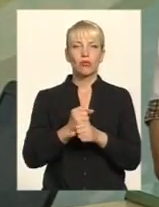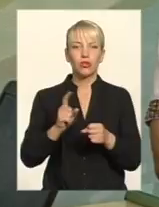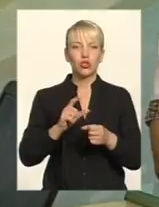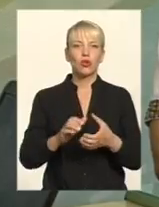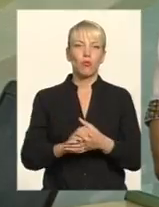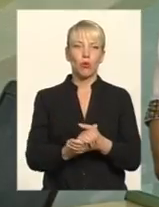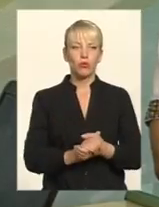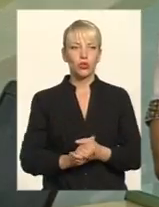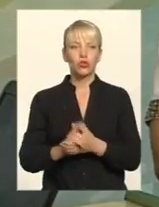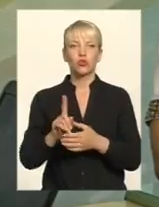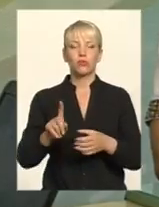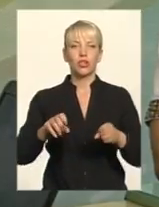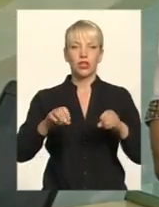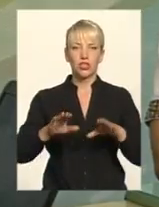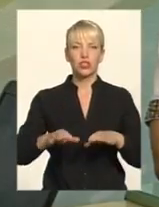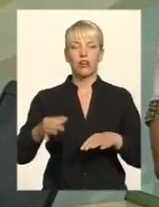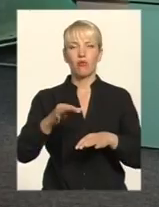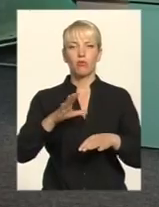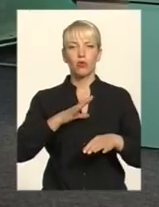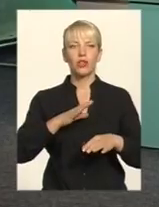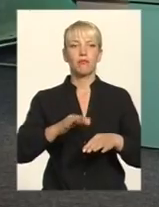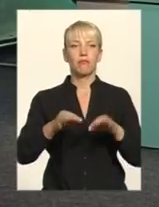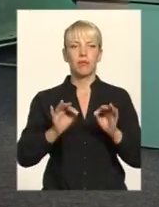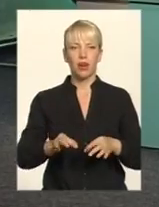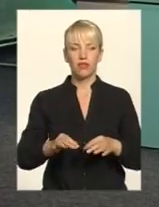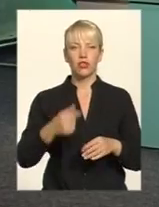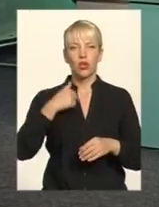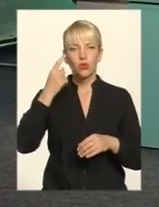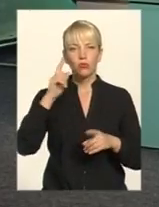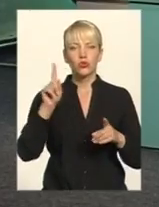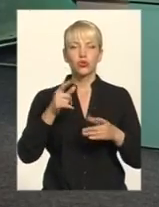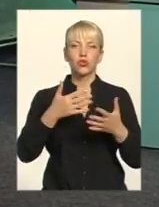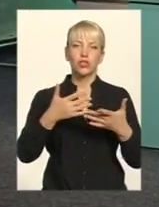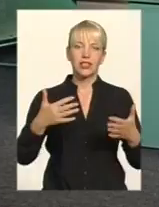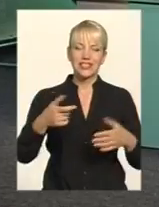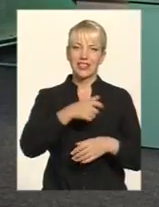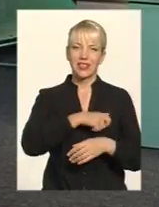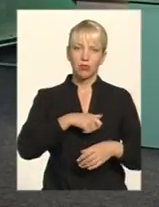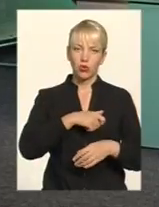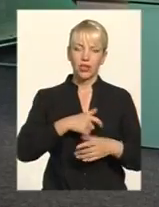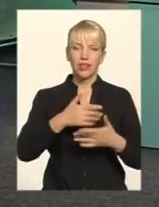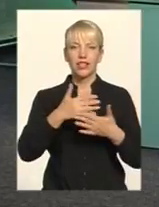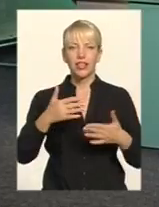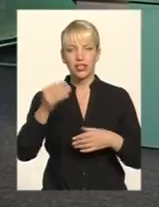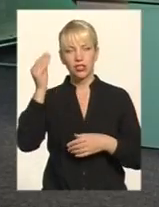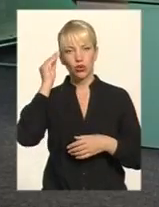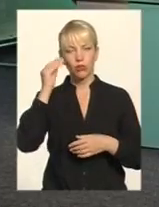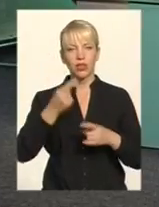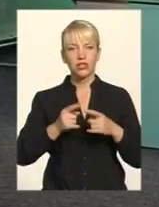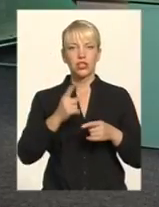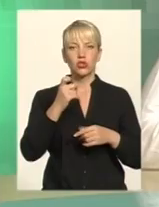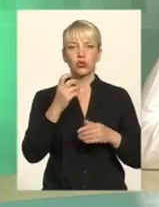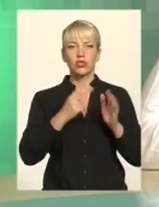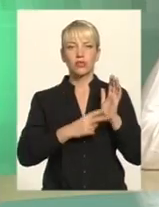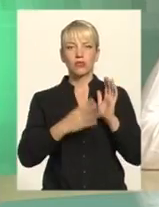були консолідовані і правильні. Я думаю, що різні депутати, різні думки, тому що це 104 обраних чоловіки, залишилось